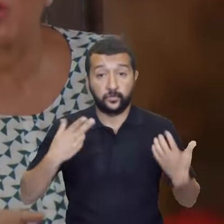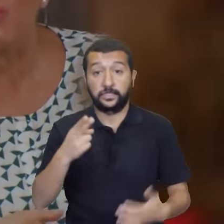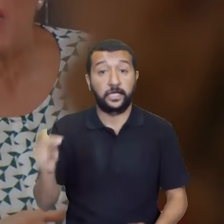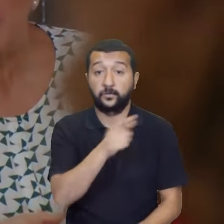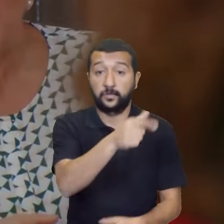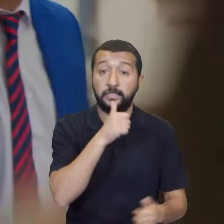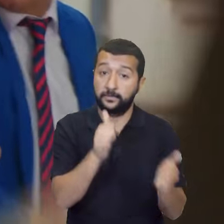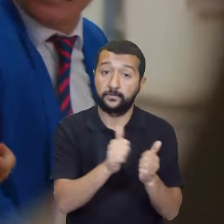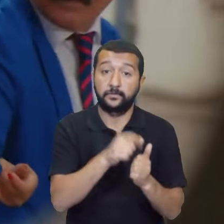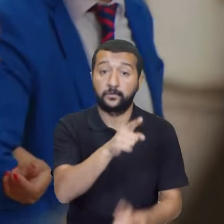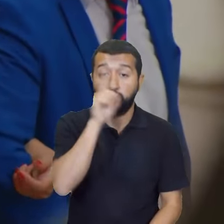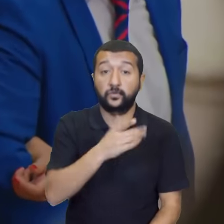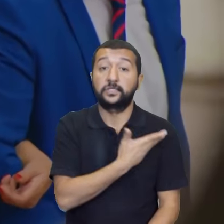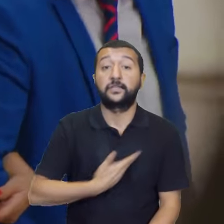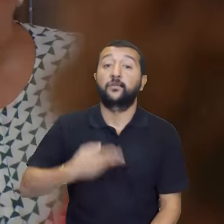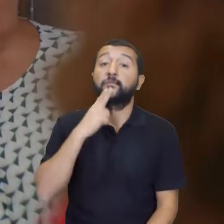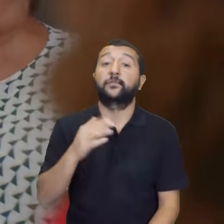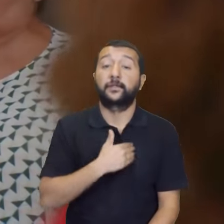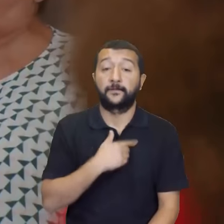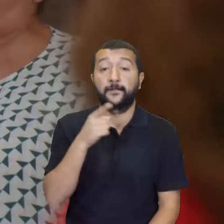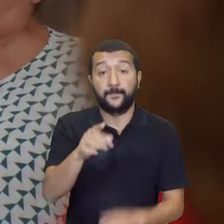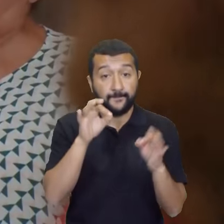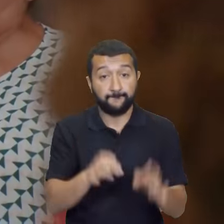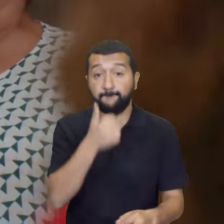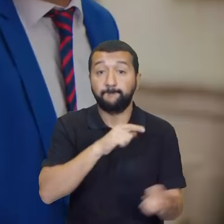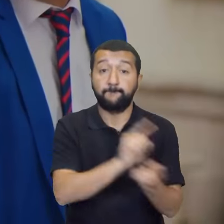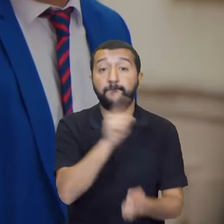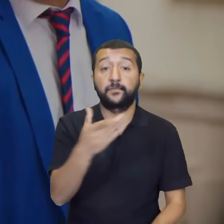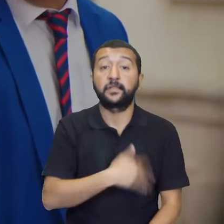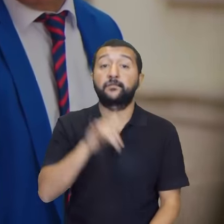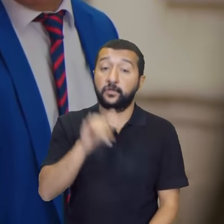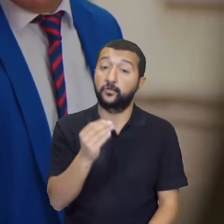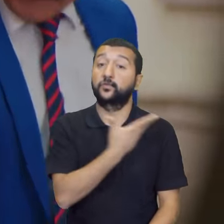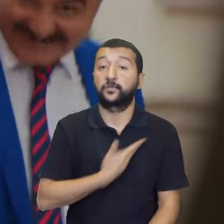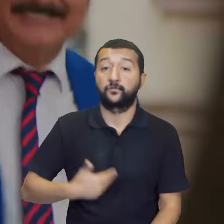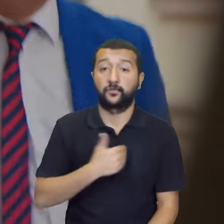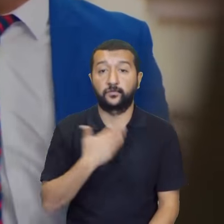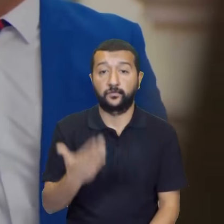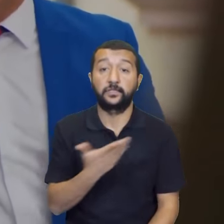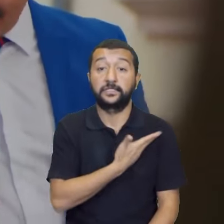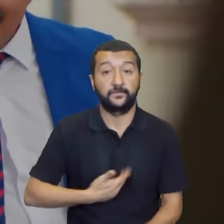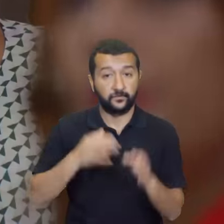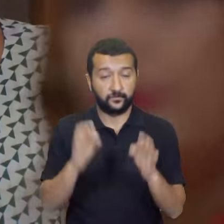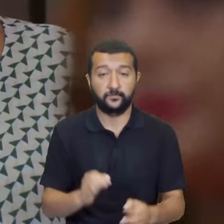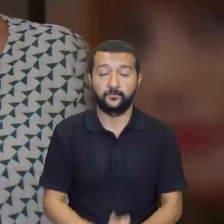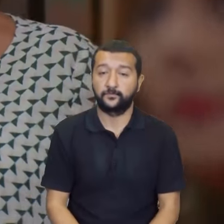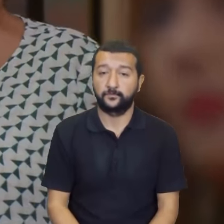de kaçıyorsun bu adamın? Çünkü seviyorum abla. Hem de abisinin onu sevmediği kadar çok seviyorum. Seviyor.